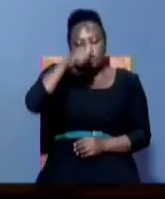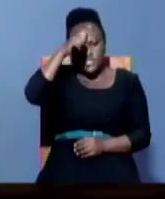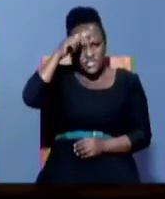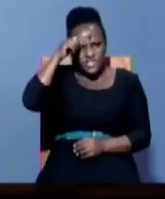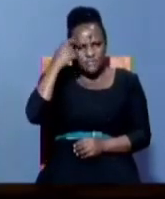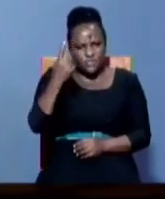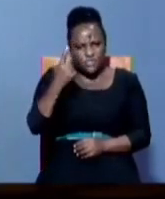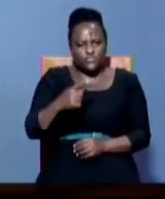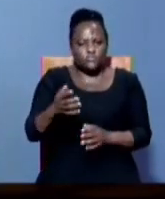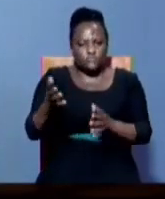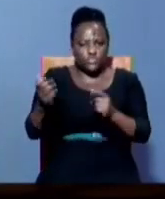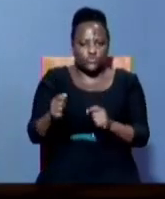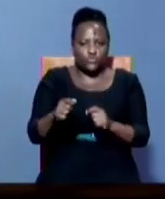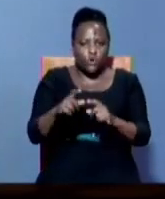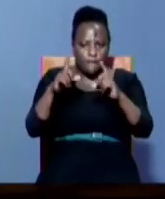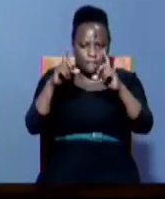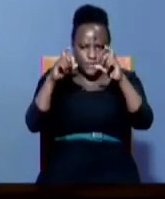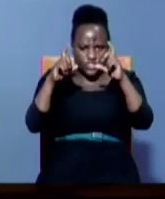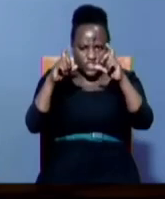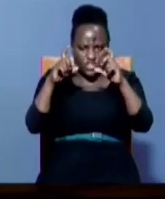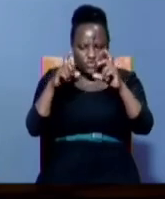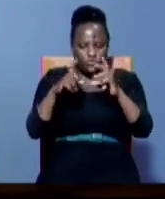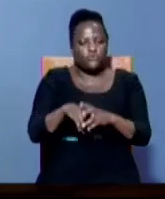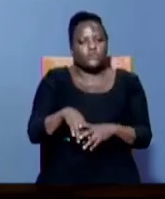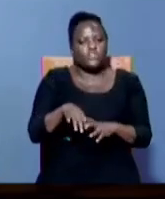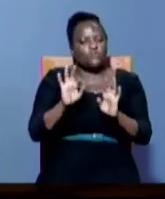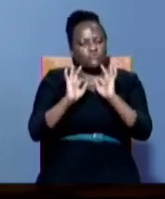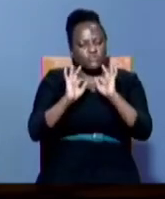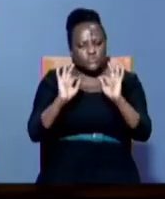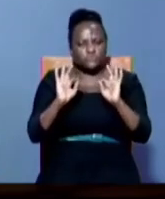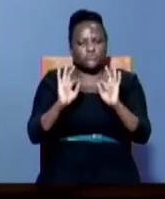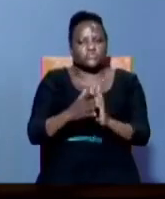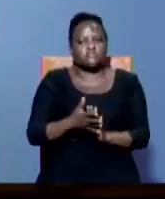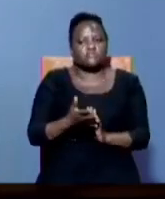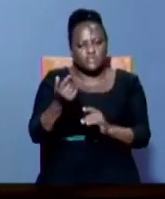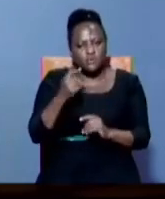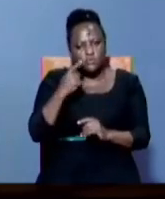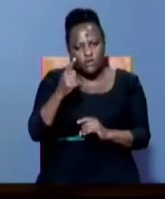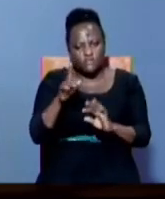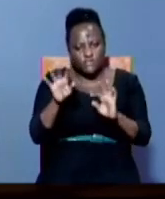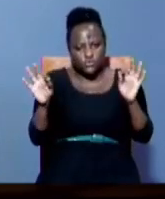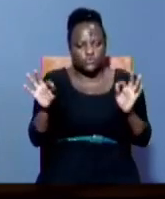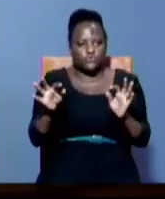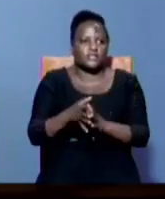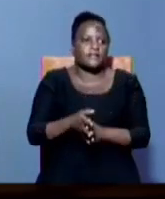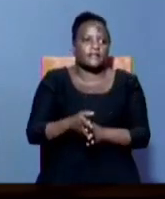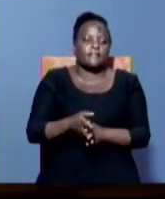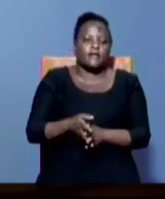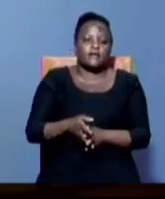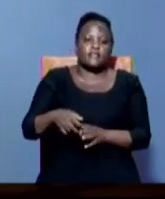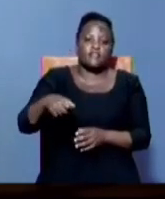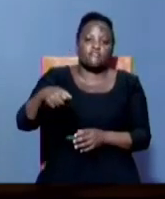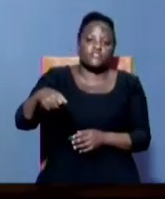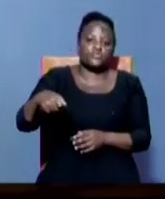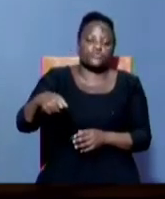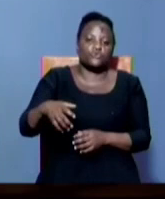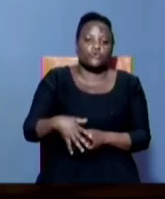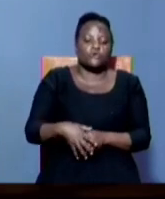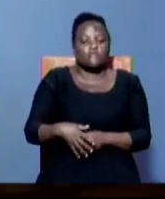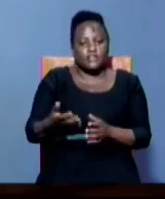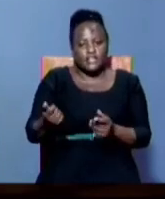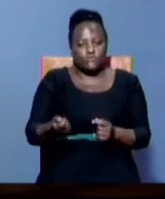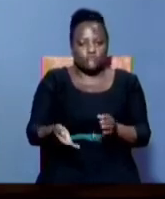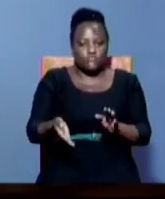ni kwa sababu iko wazi sana, unaweza ukaiona kwa karibu kabisa. Ila zile za kubebea zilipaswa zifunikwe dhahabu, kwa sababu kila